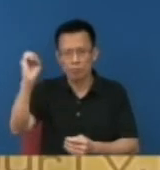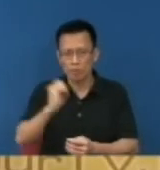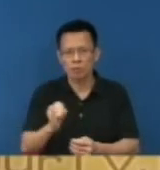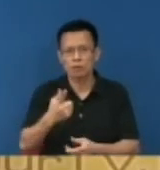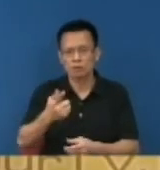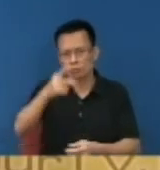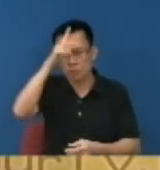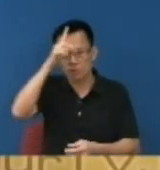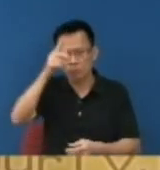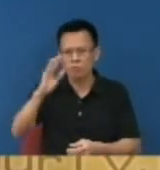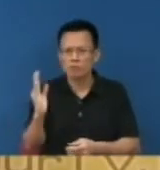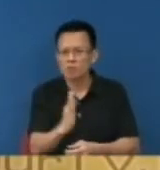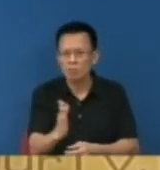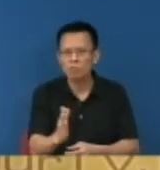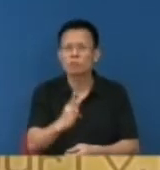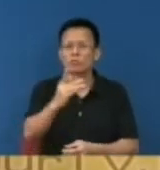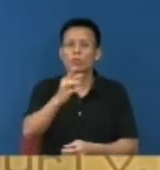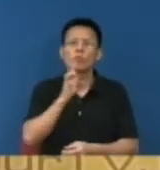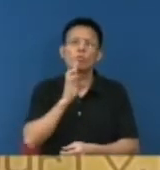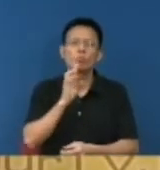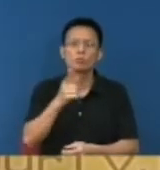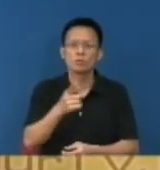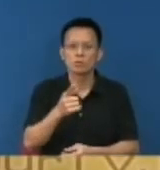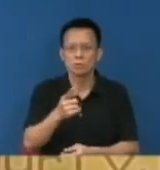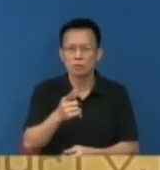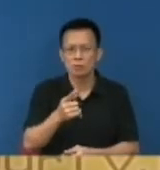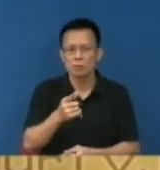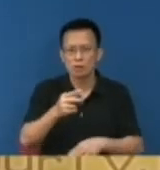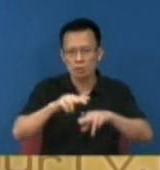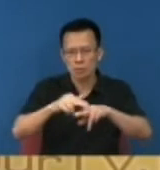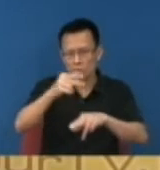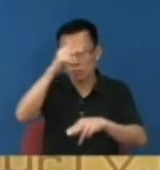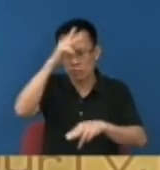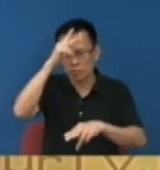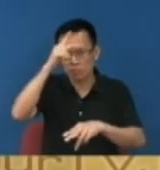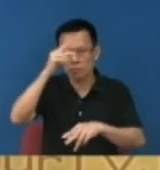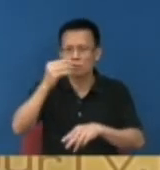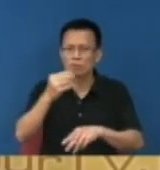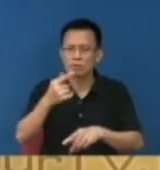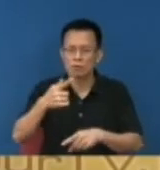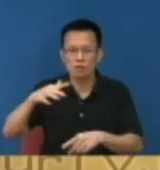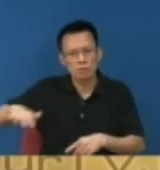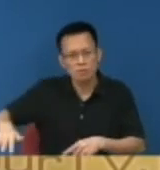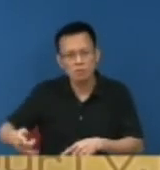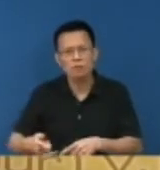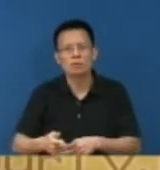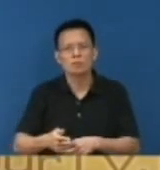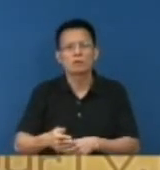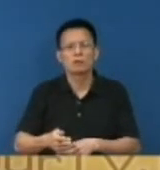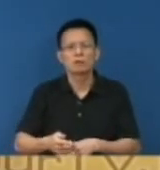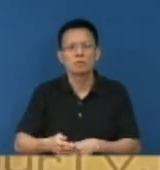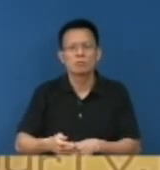相同的時候，那你就即使好像是共產黨的孫，特區政府的仔，不過這